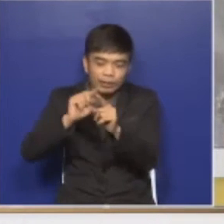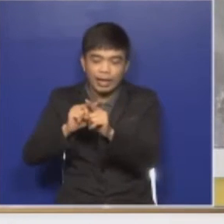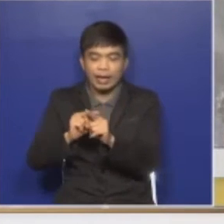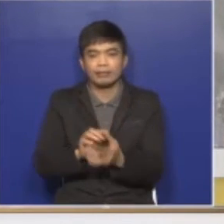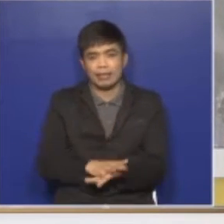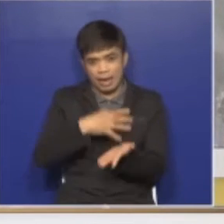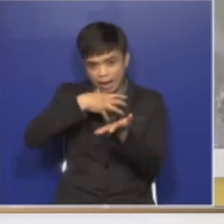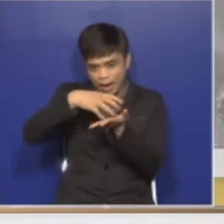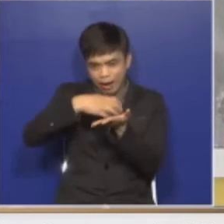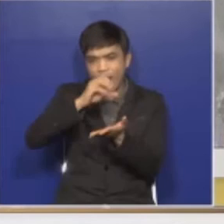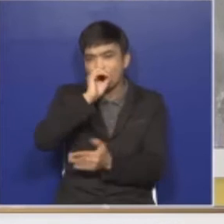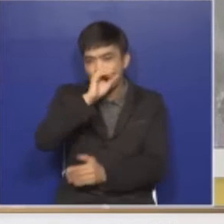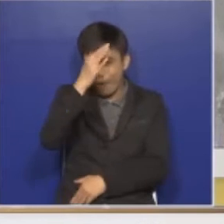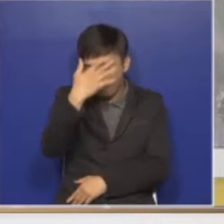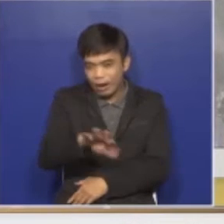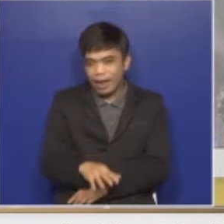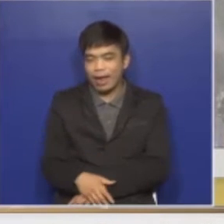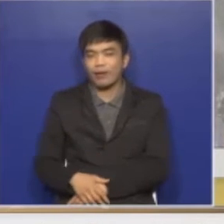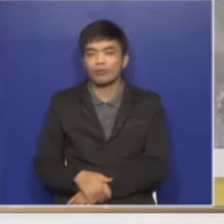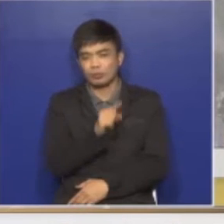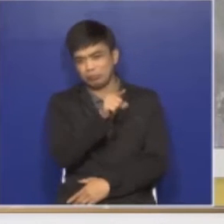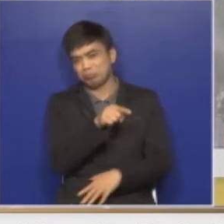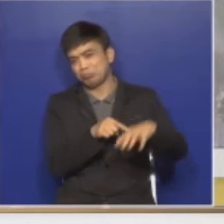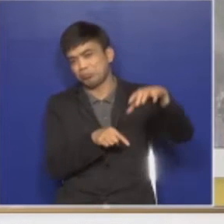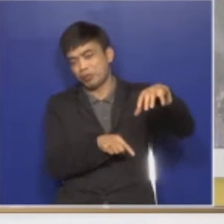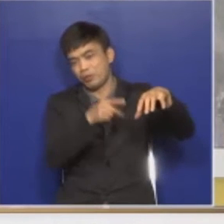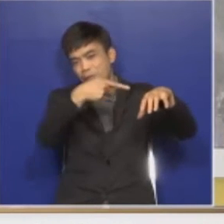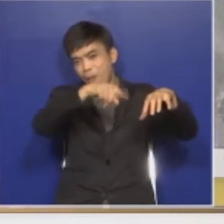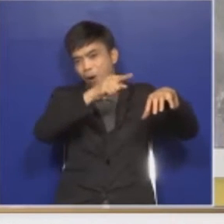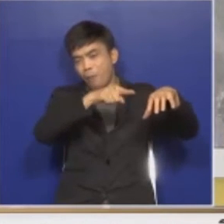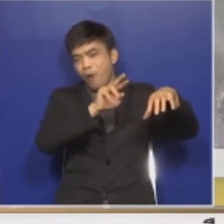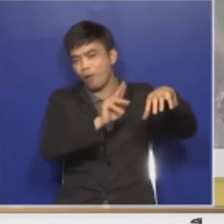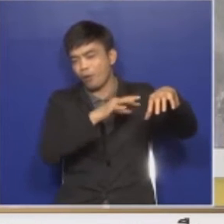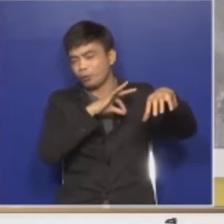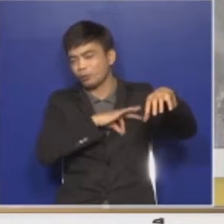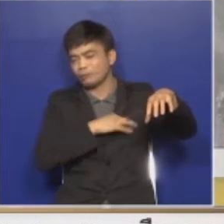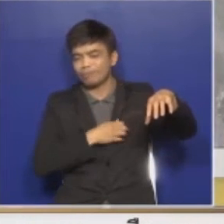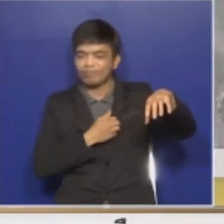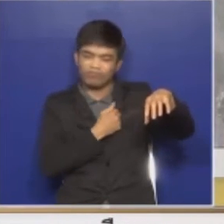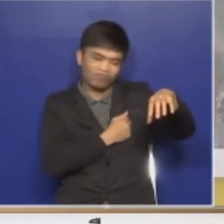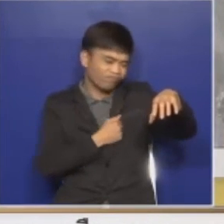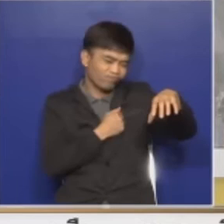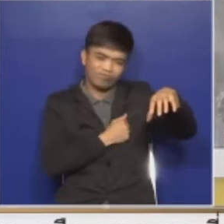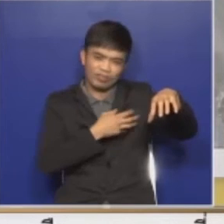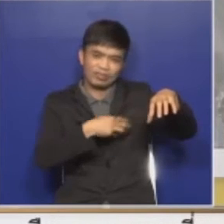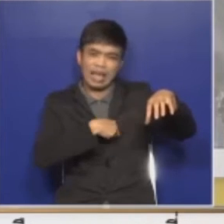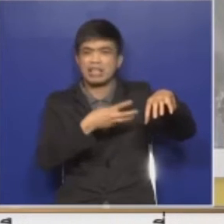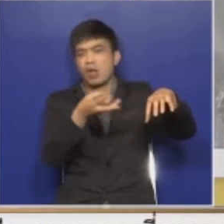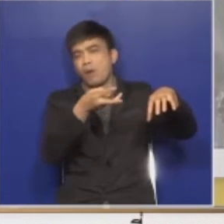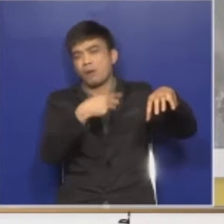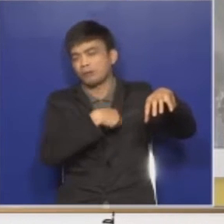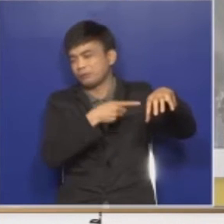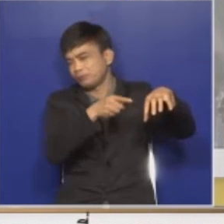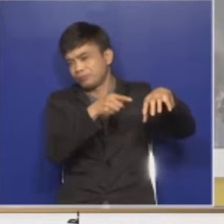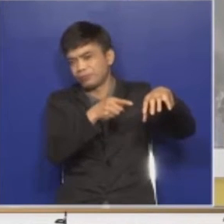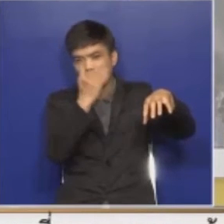แล้วนะครับว่าสถาบันแห่งนี้นะครับผมค่อนข้างที่จะน้อยใจเพราะข้อเท็จจริงแล้วเนี่ย